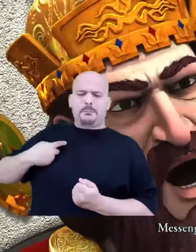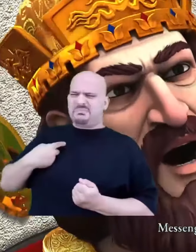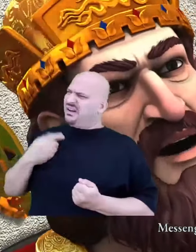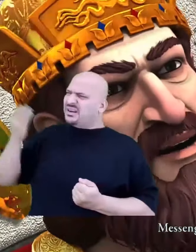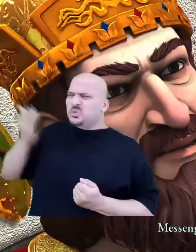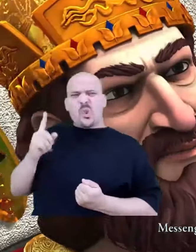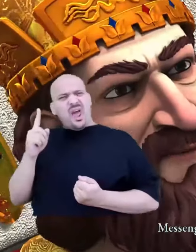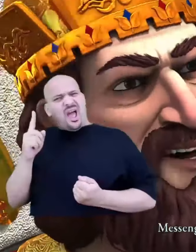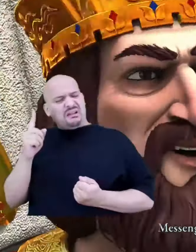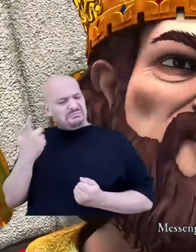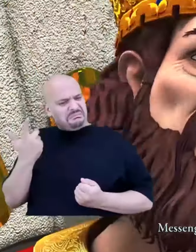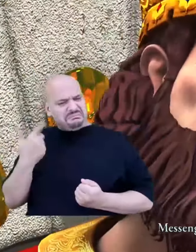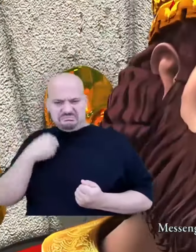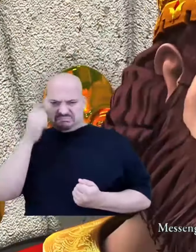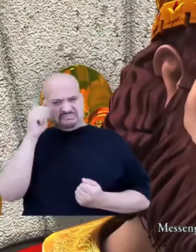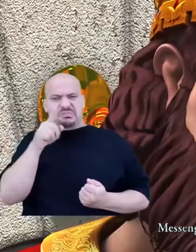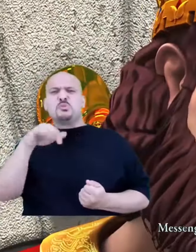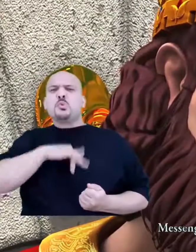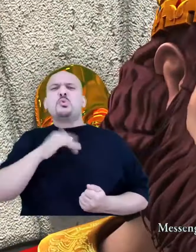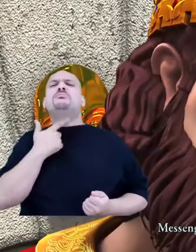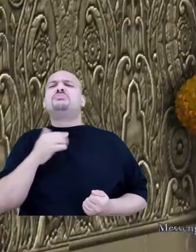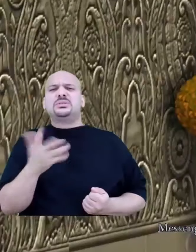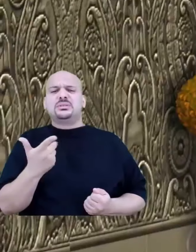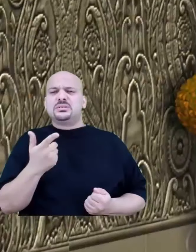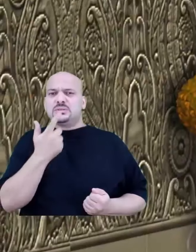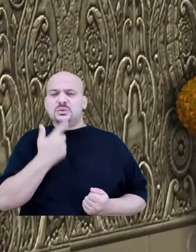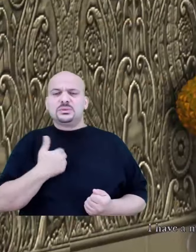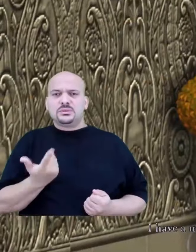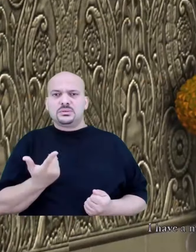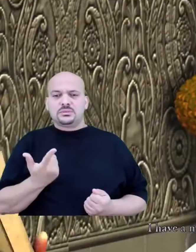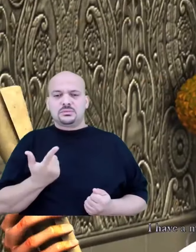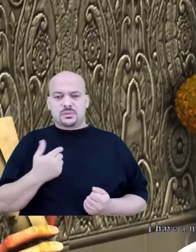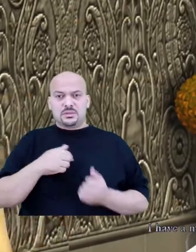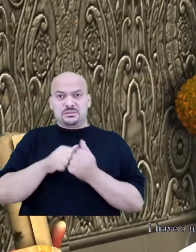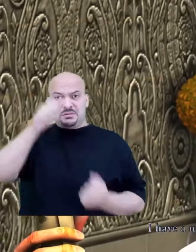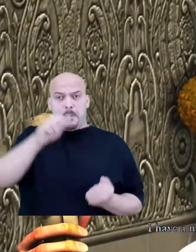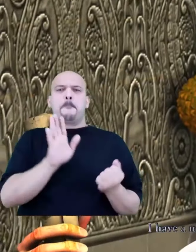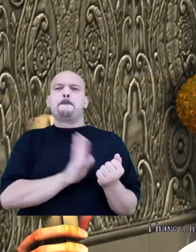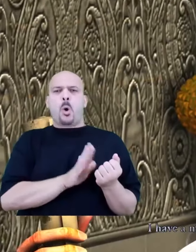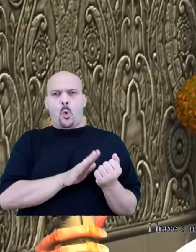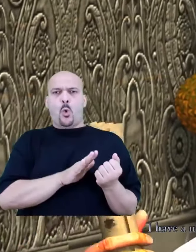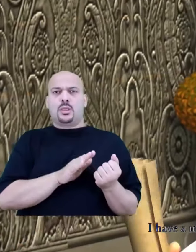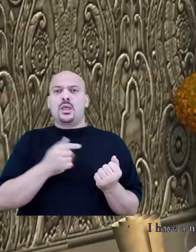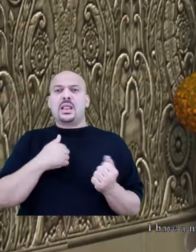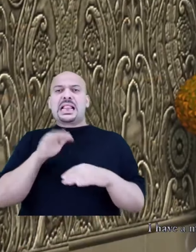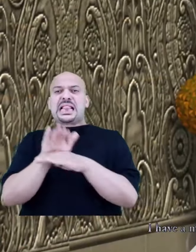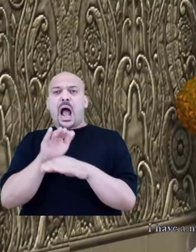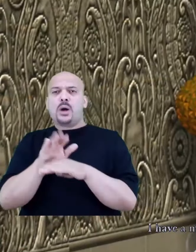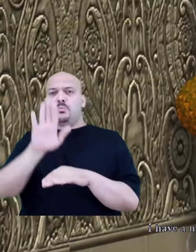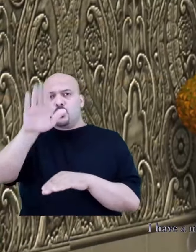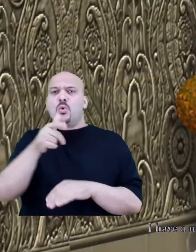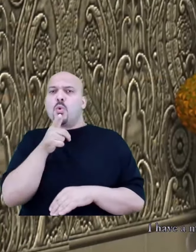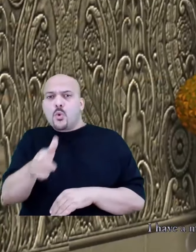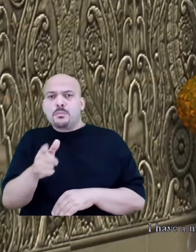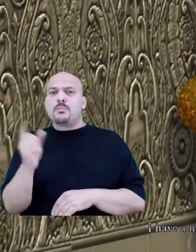رسول الله، وماذا تريد يا رجل؟ معي رسالة إليكم يدعوكم فيها